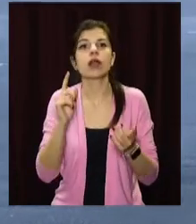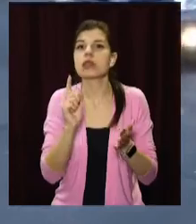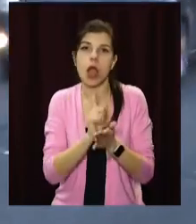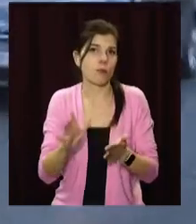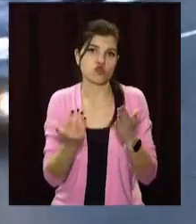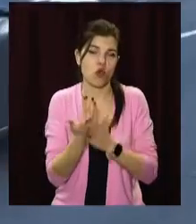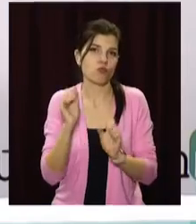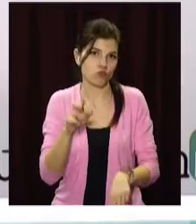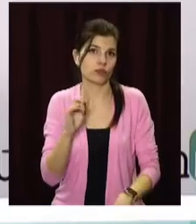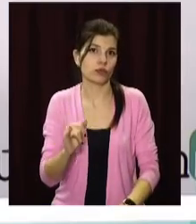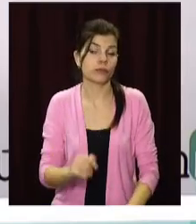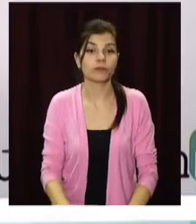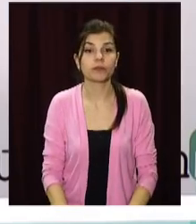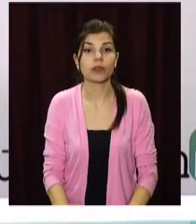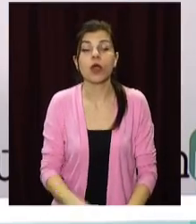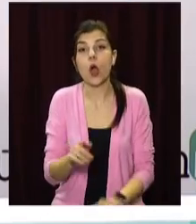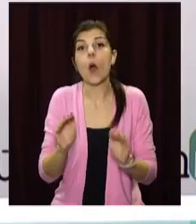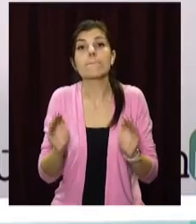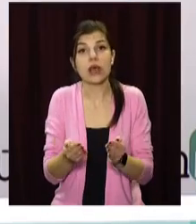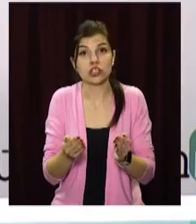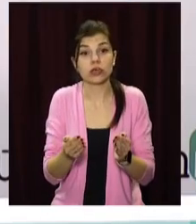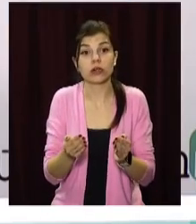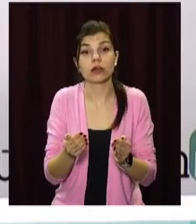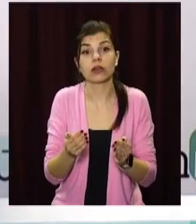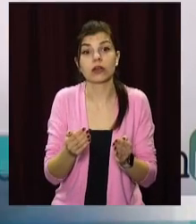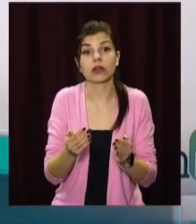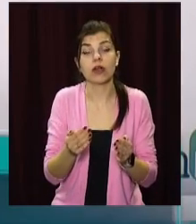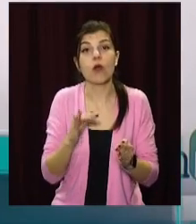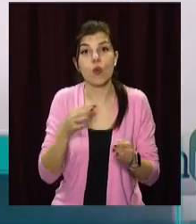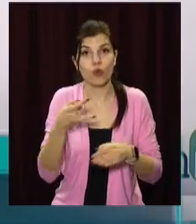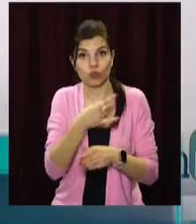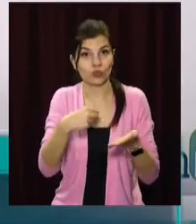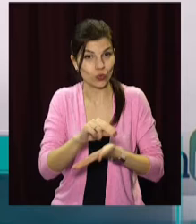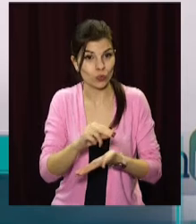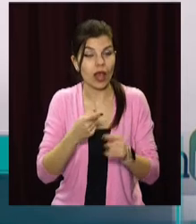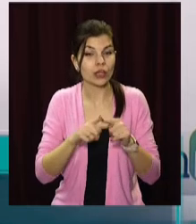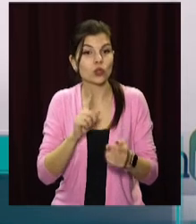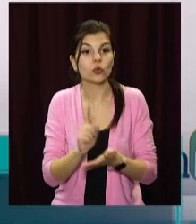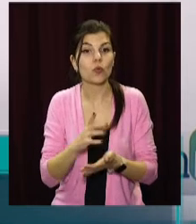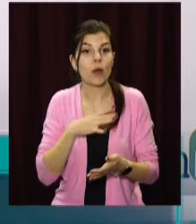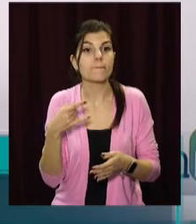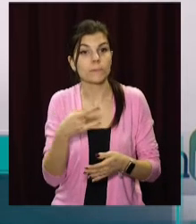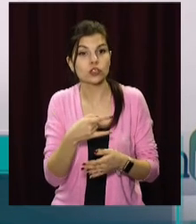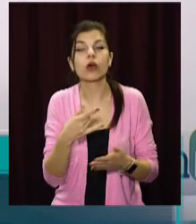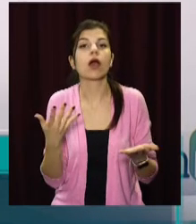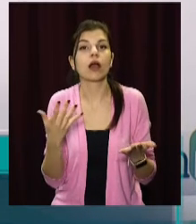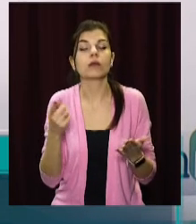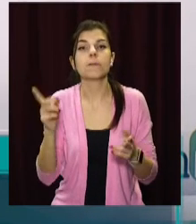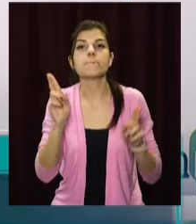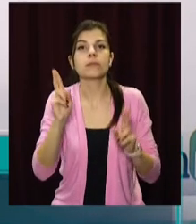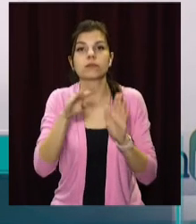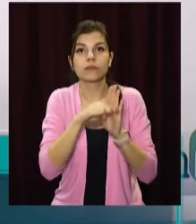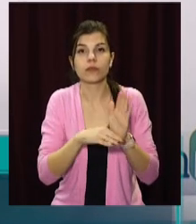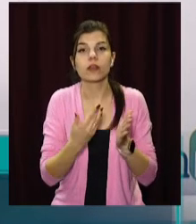новий. Обмеження, наприклад, по БУ-авто – це повинні бути автомобілі, які на момент